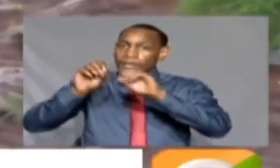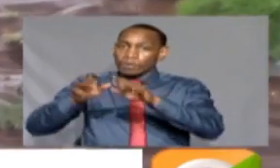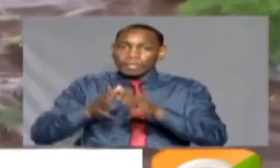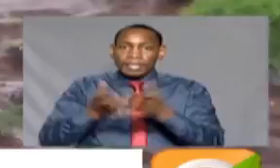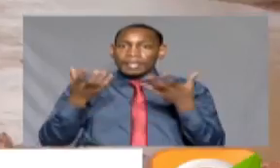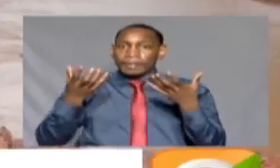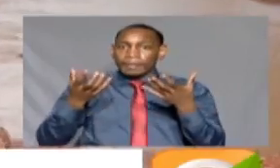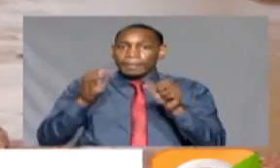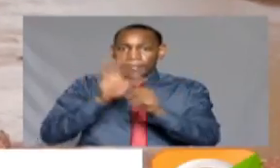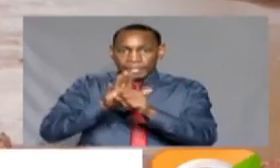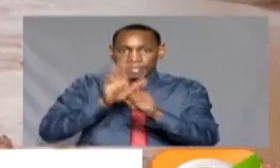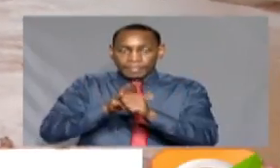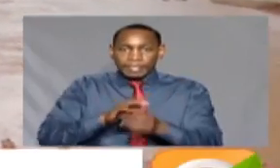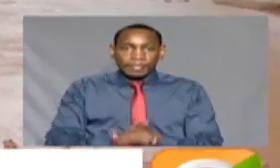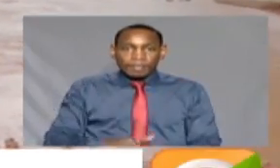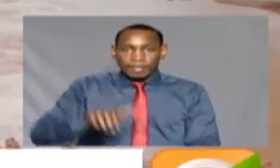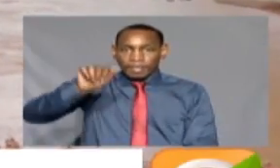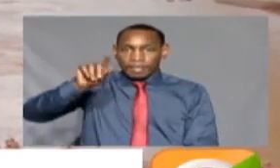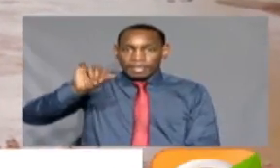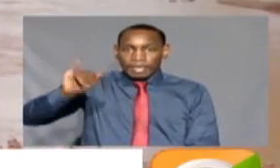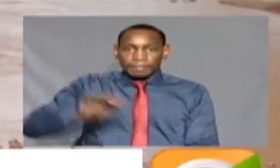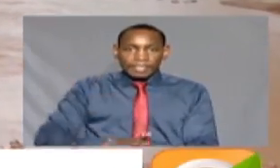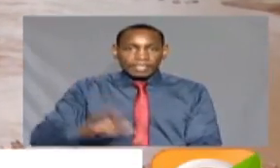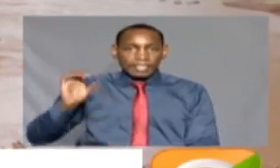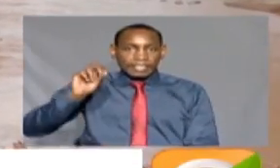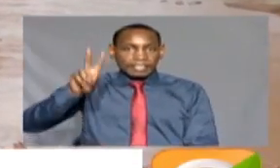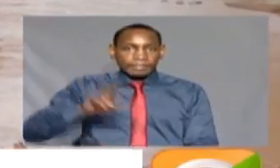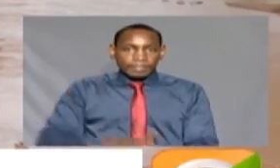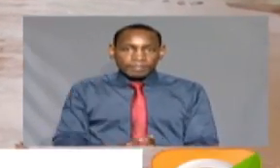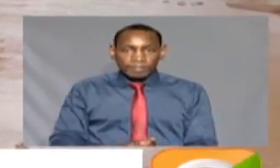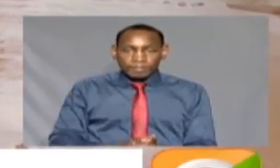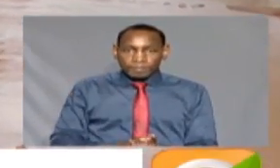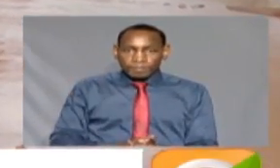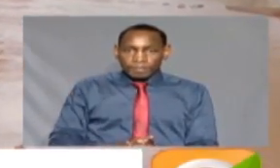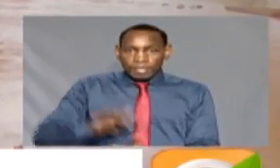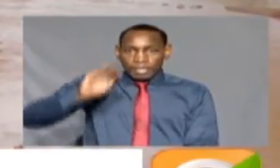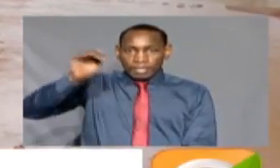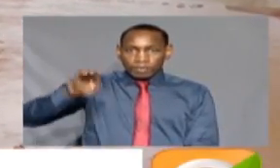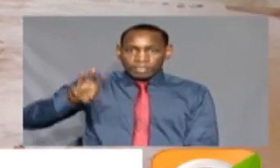kubwa. Abdi Kafar Hussein, Runinga Citizen, Kutulo, County ya Mandera.